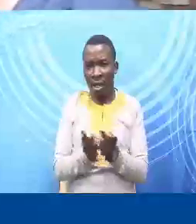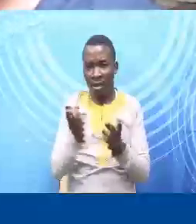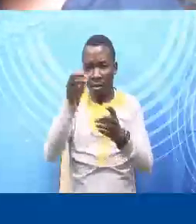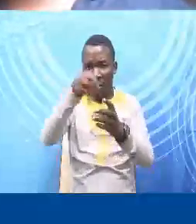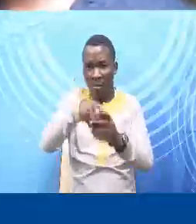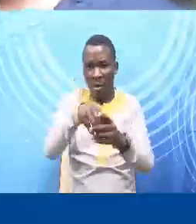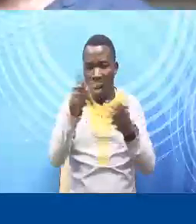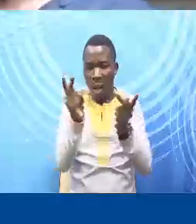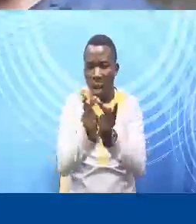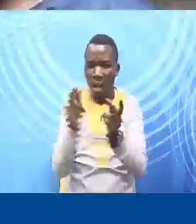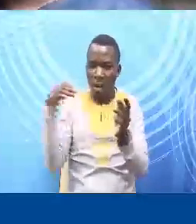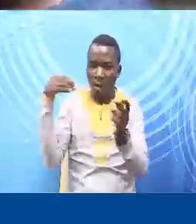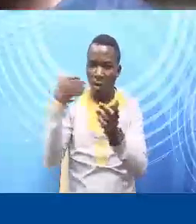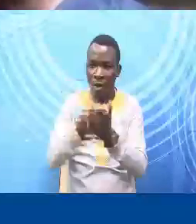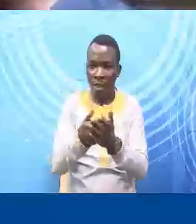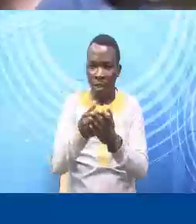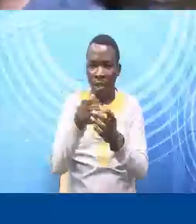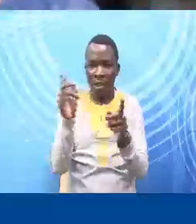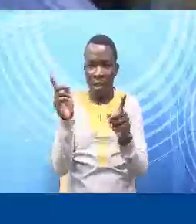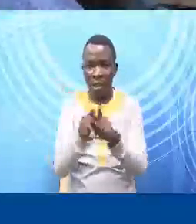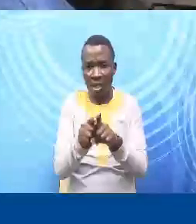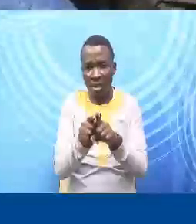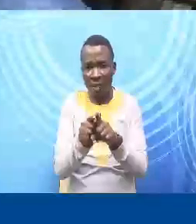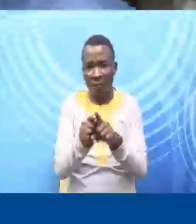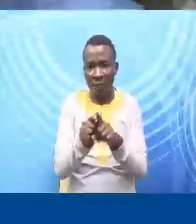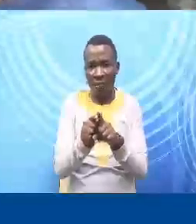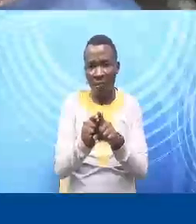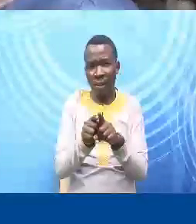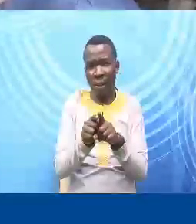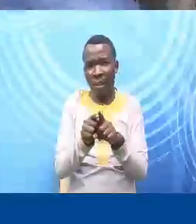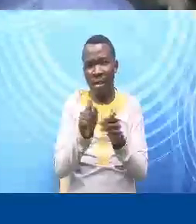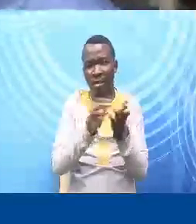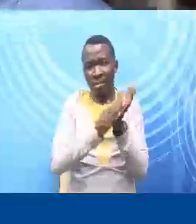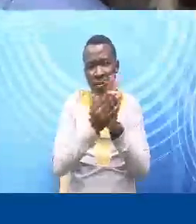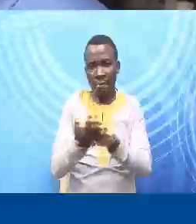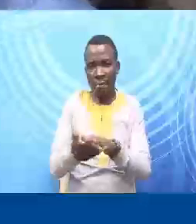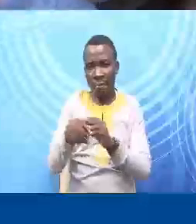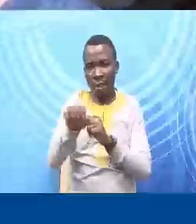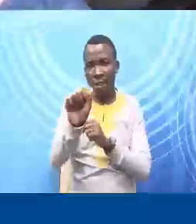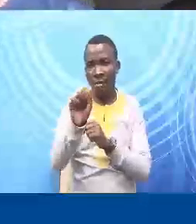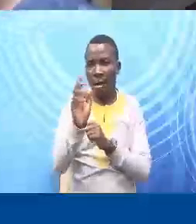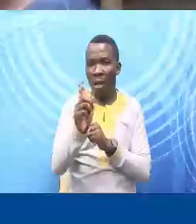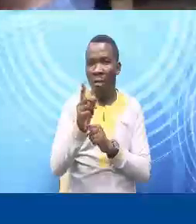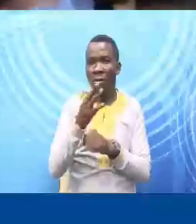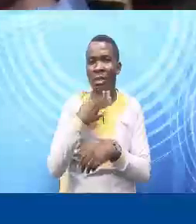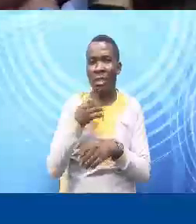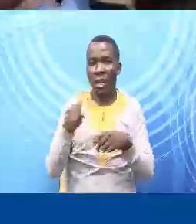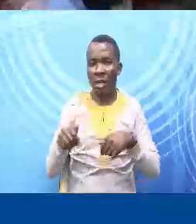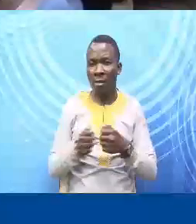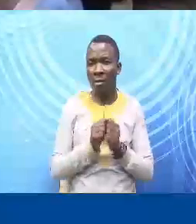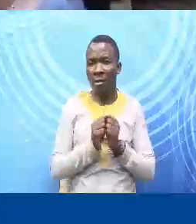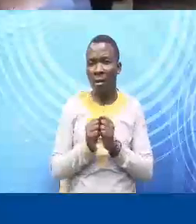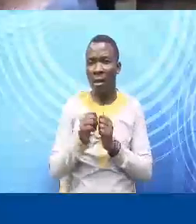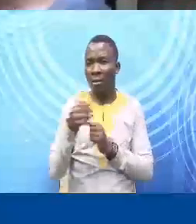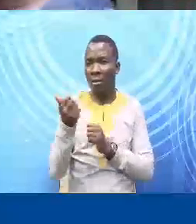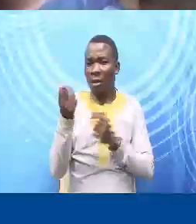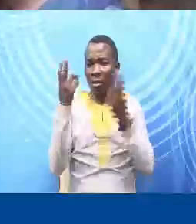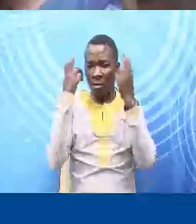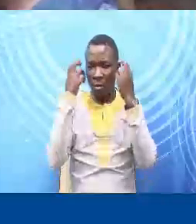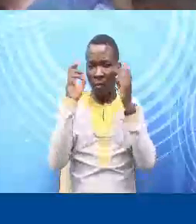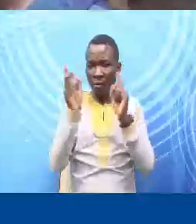ahantu rugeze ruhita rusa naho ruhageze aharwo, ntabwo ruba rushaka kubanamo n'urundi rukwavu.